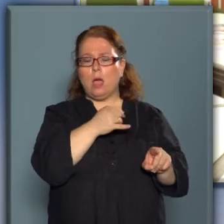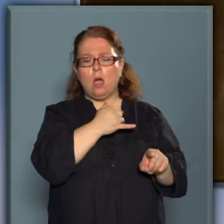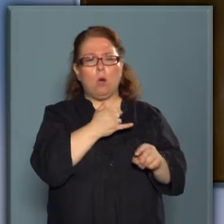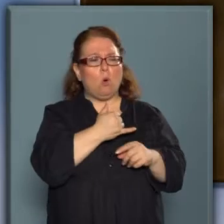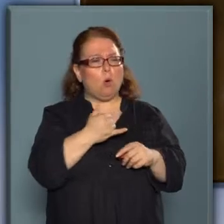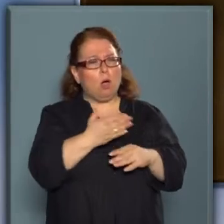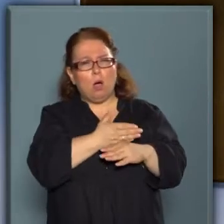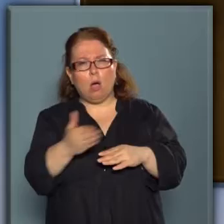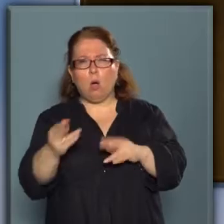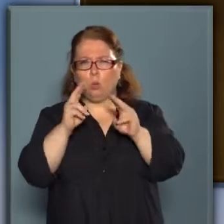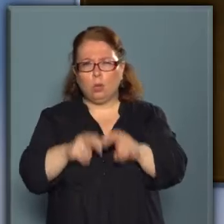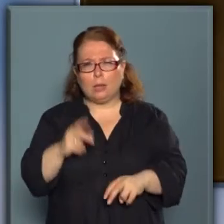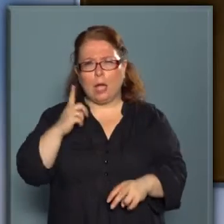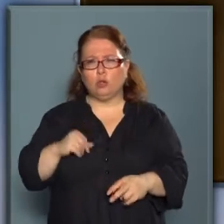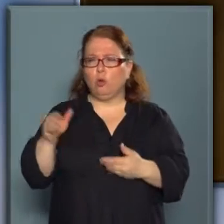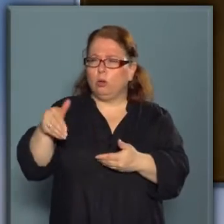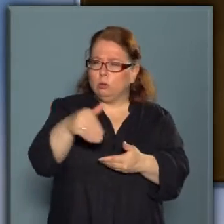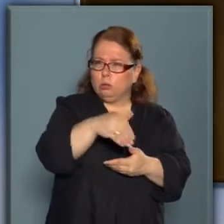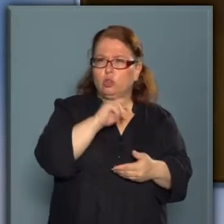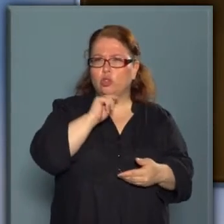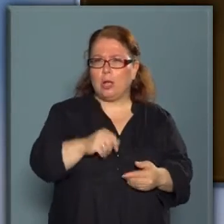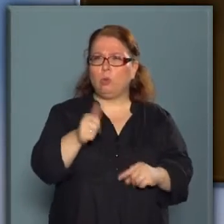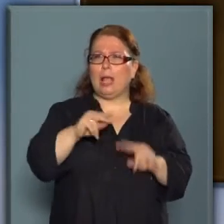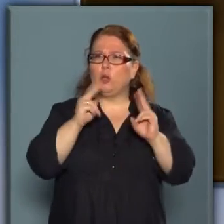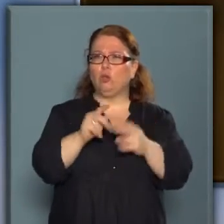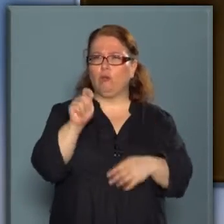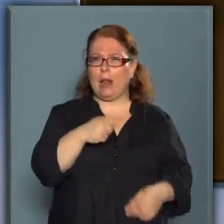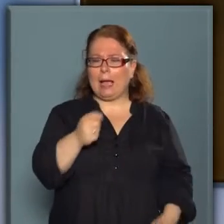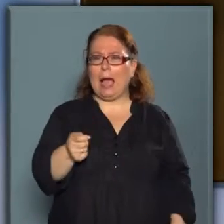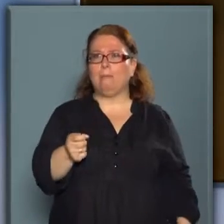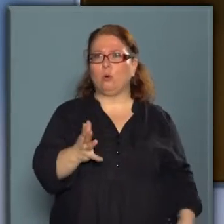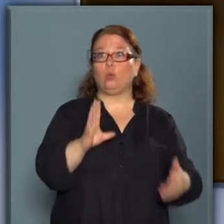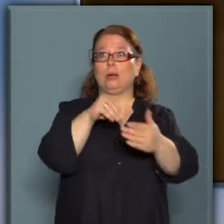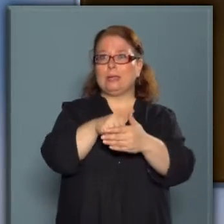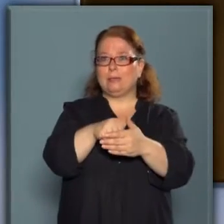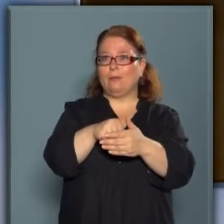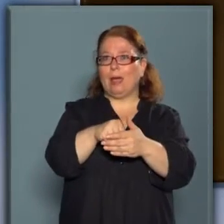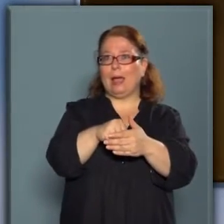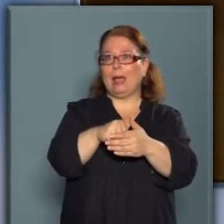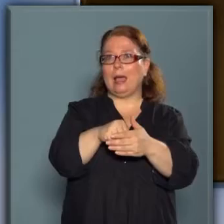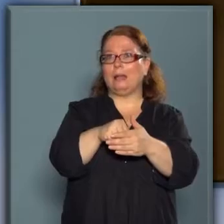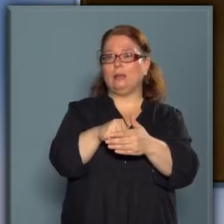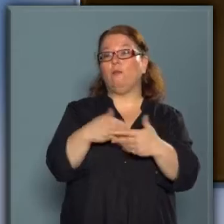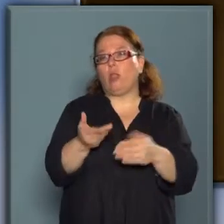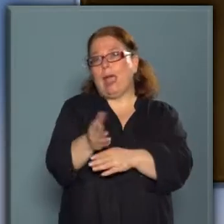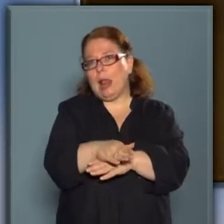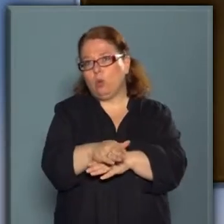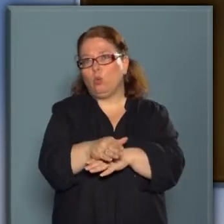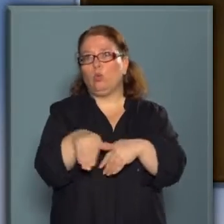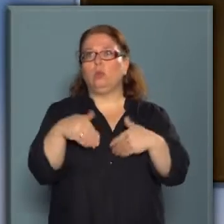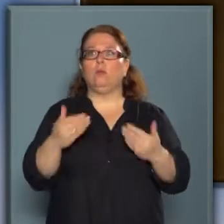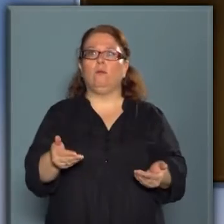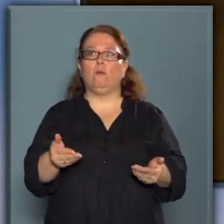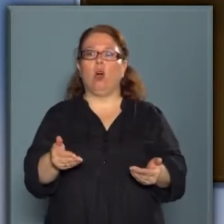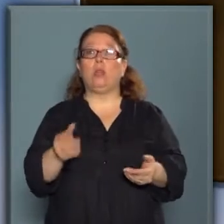kutató munkája volt az, hogy összegyűjtötte az első világháborúban részt vett, elhunyt,